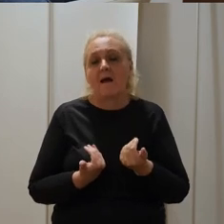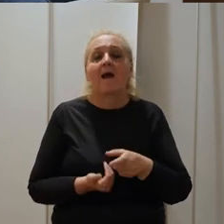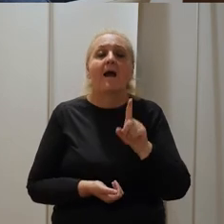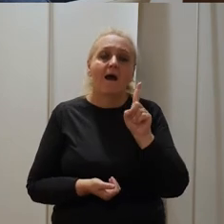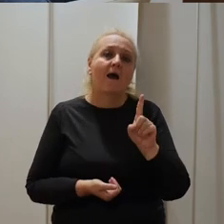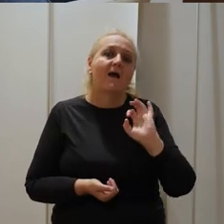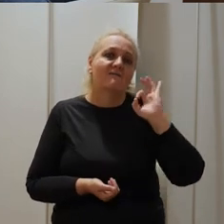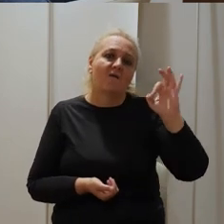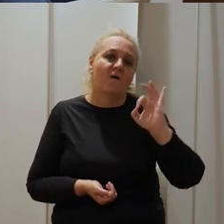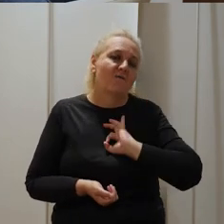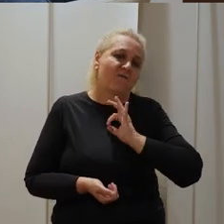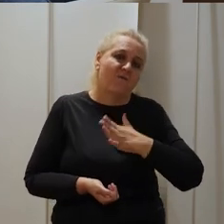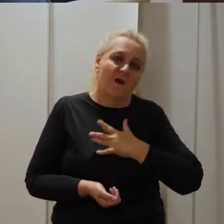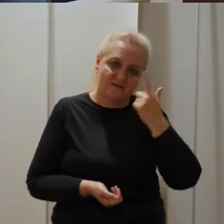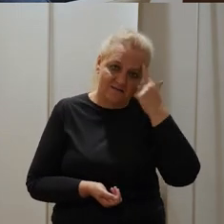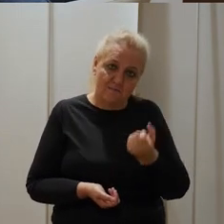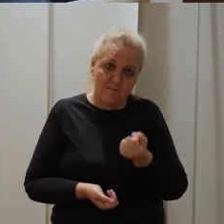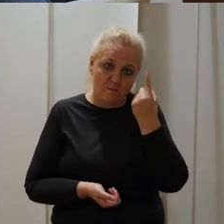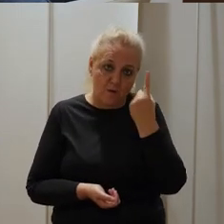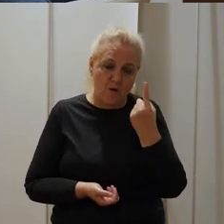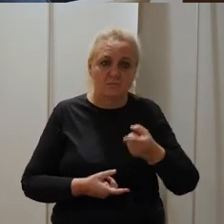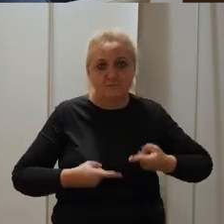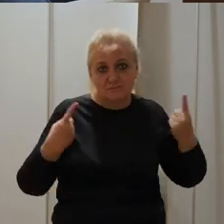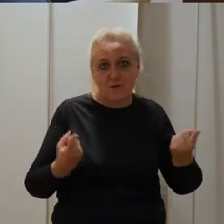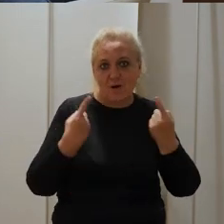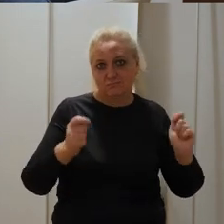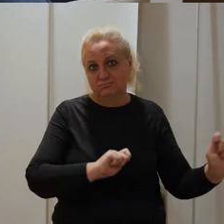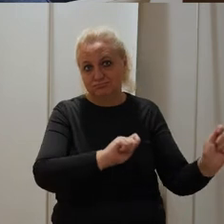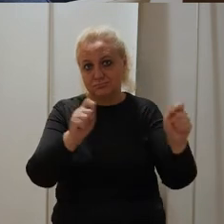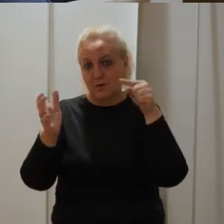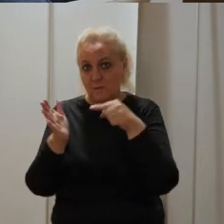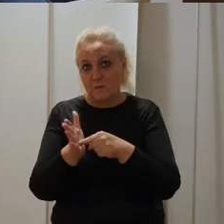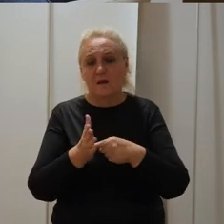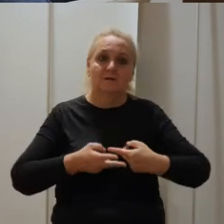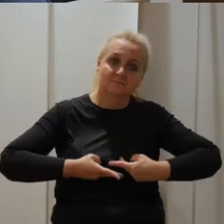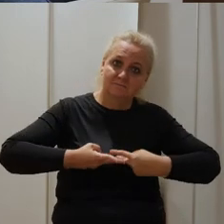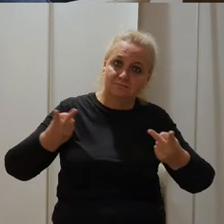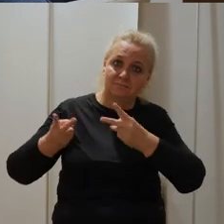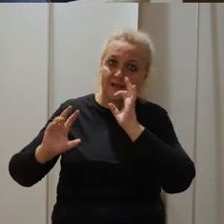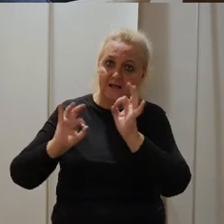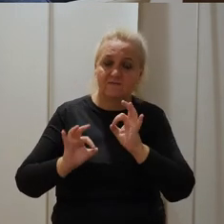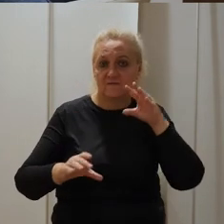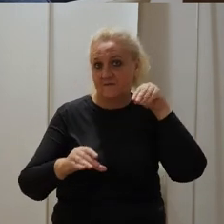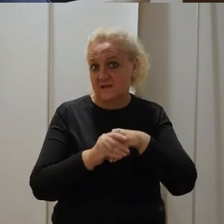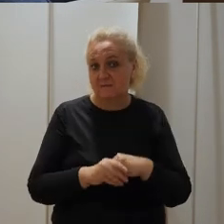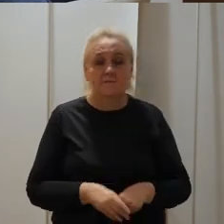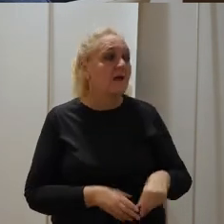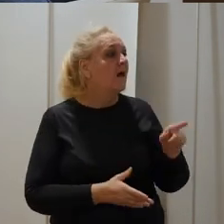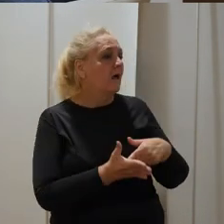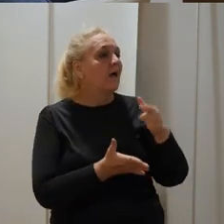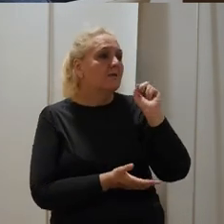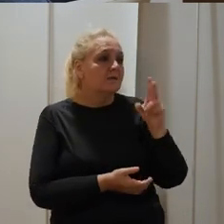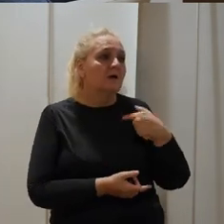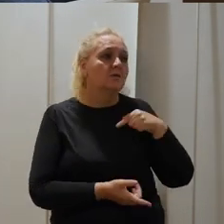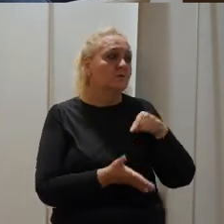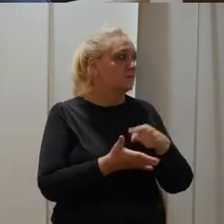jakoś z własnej inicjatywy propaguje to i dystrybuuje. Tak, to była, myślę, w